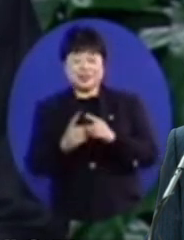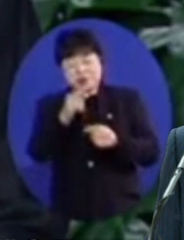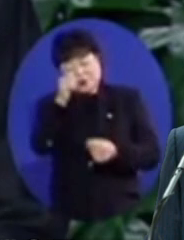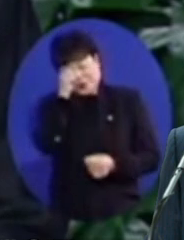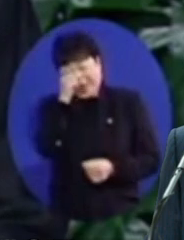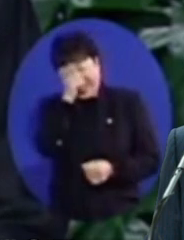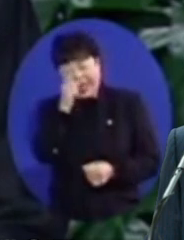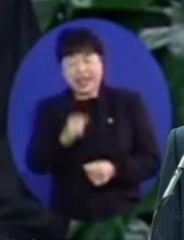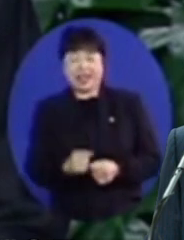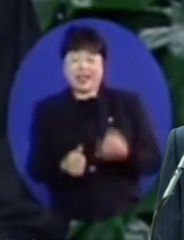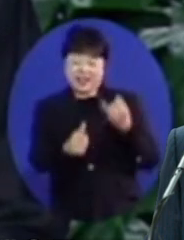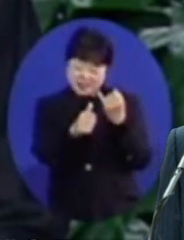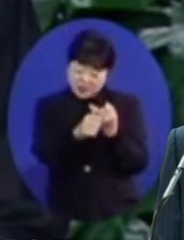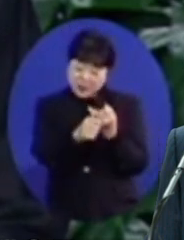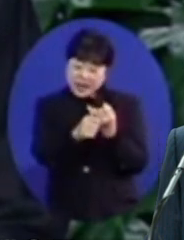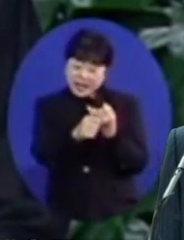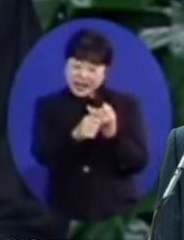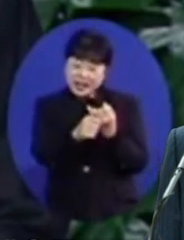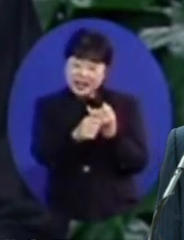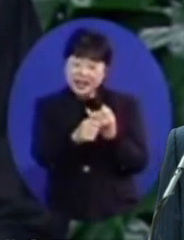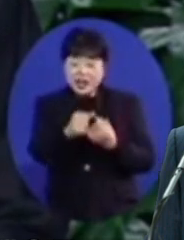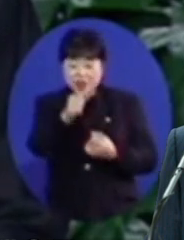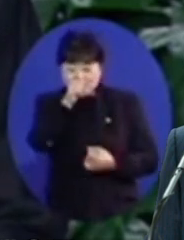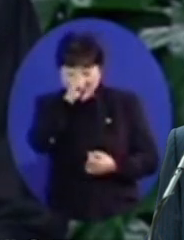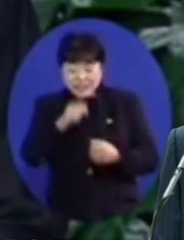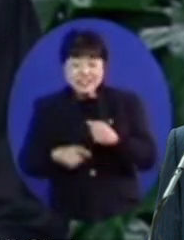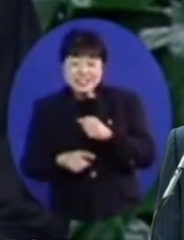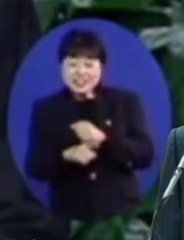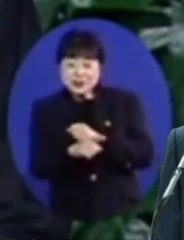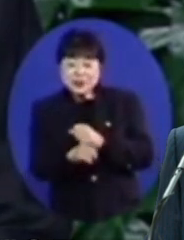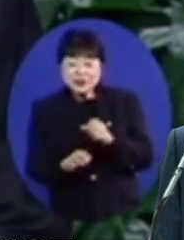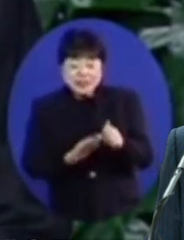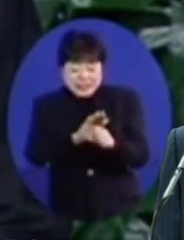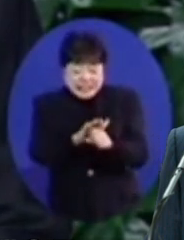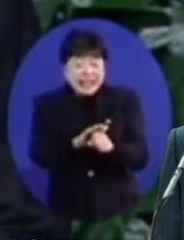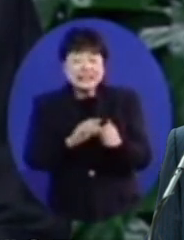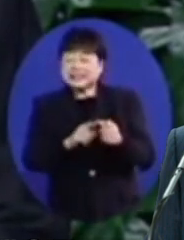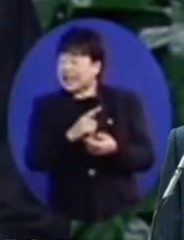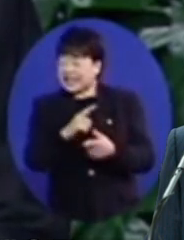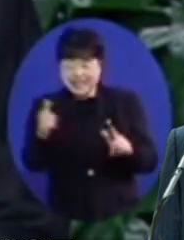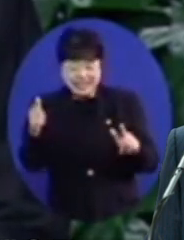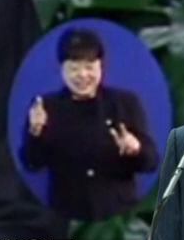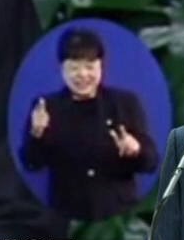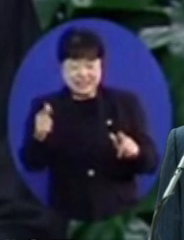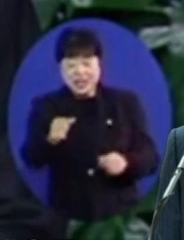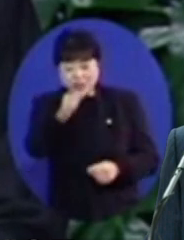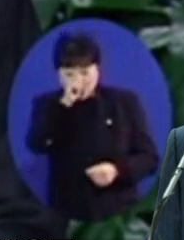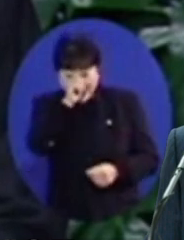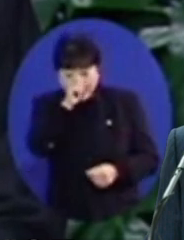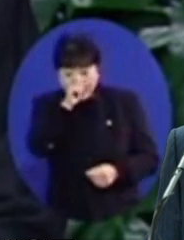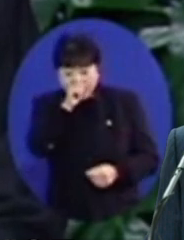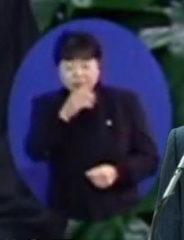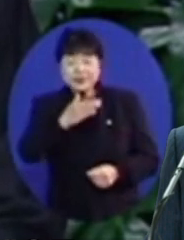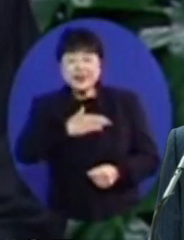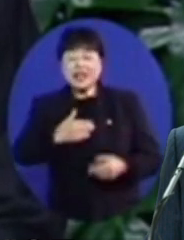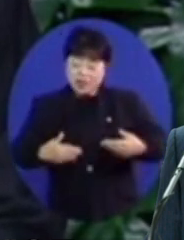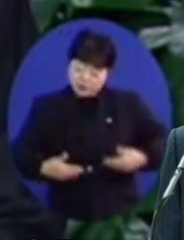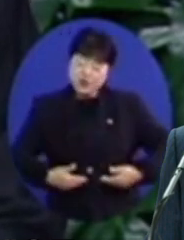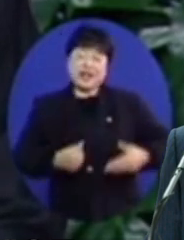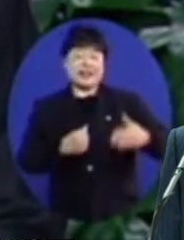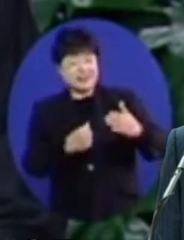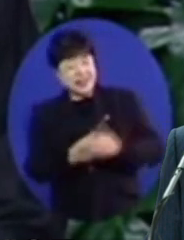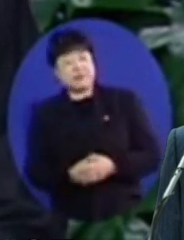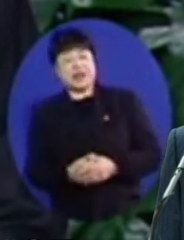서로 좋아해서 결혼했다고 해도 좋아한 것은 사랑하는 것은 아닙니다 좋아하는 것은 내게 필요하고